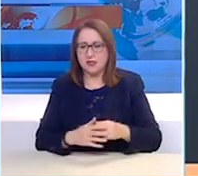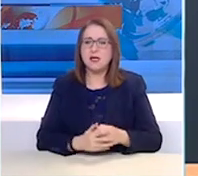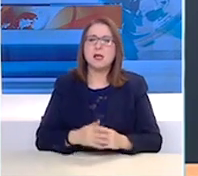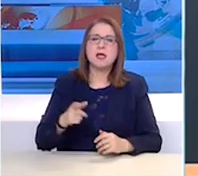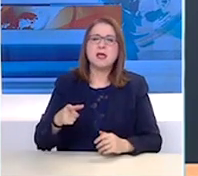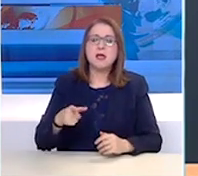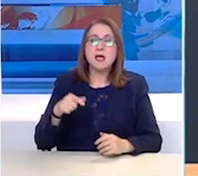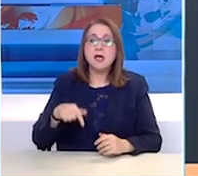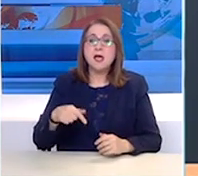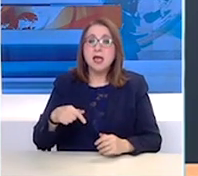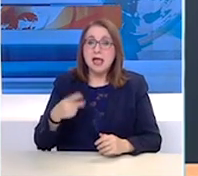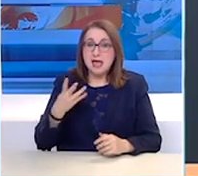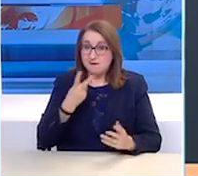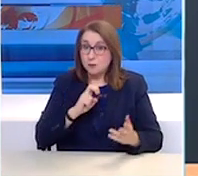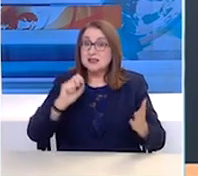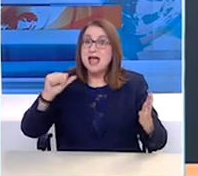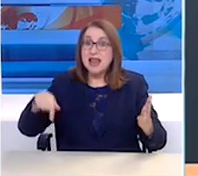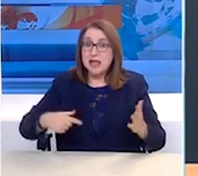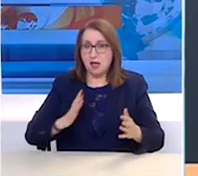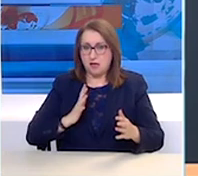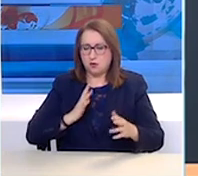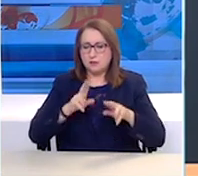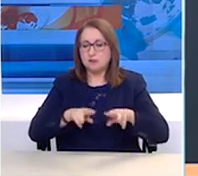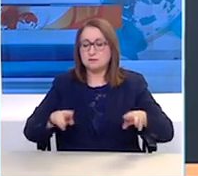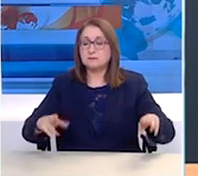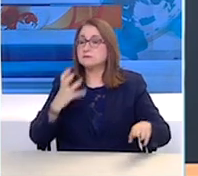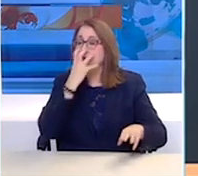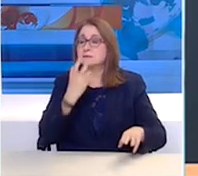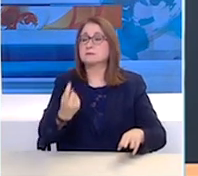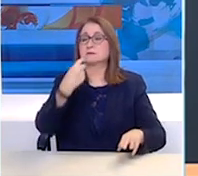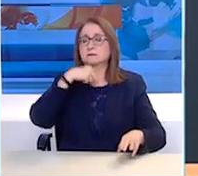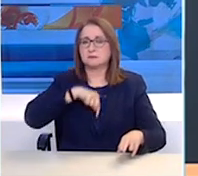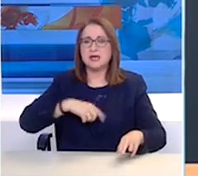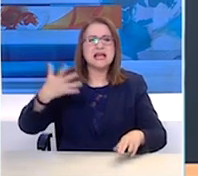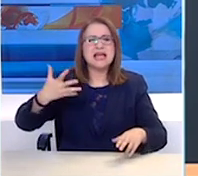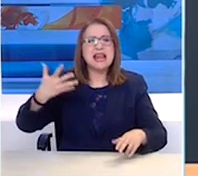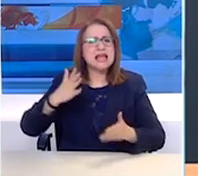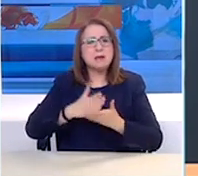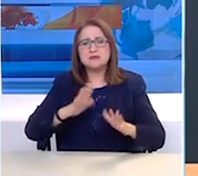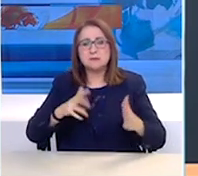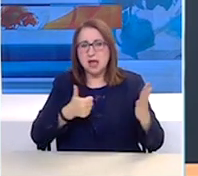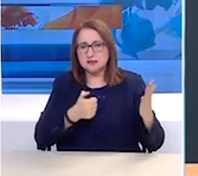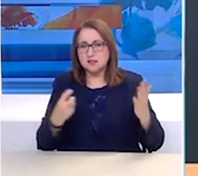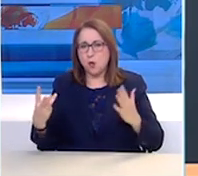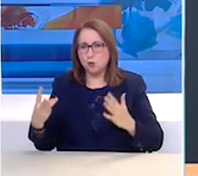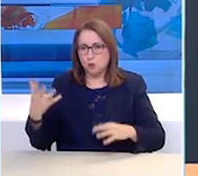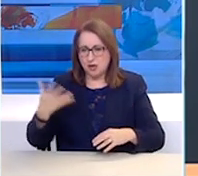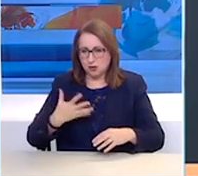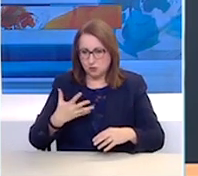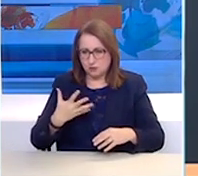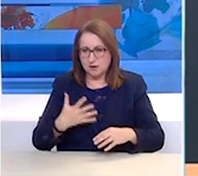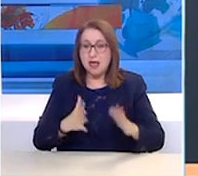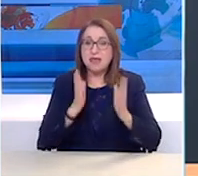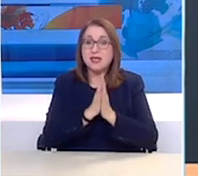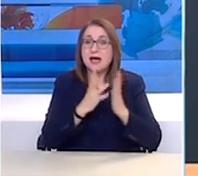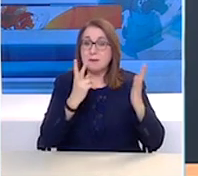διασωληνωμένοι. Η διάμεση ηλικία τους είναι 68 ετών. 15, ήδη το